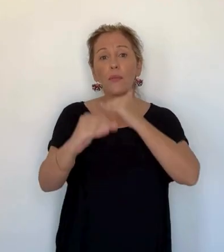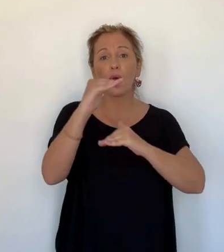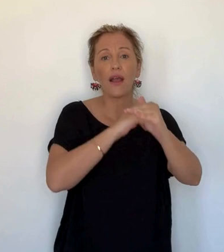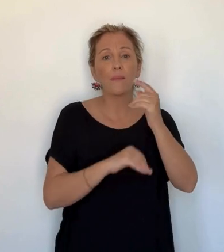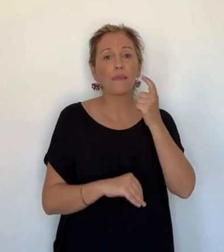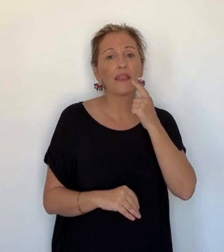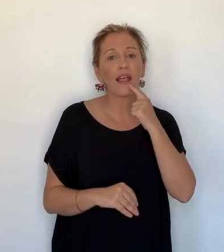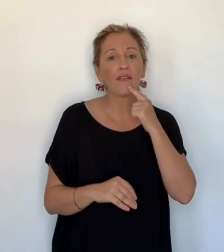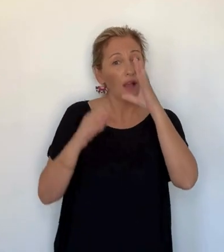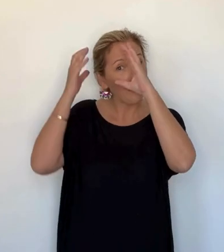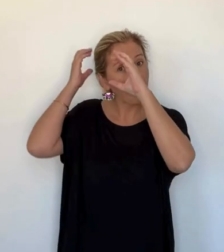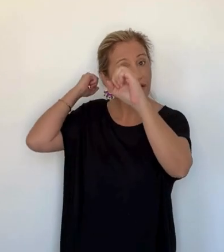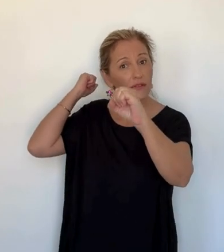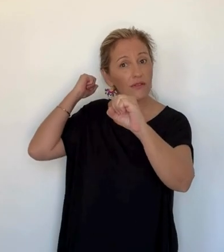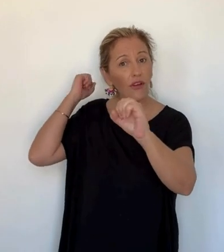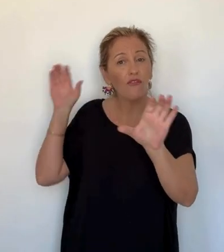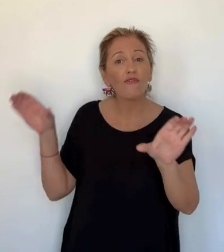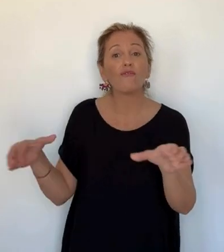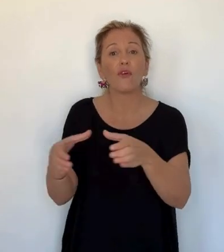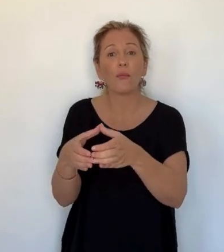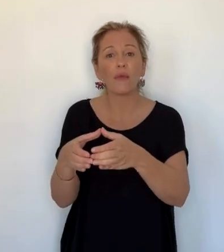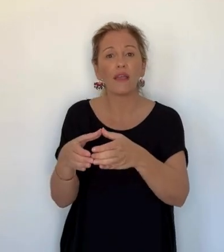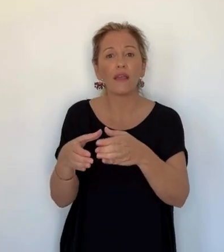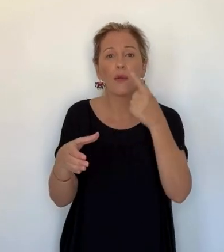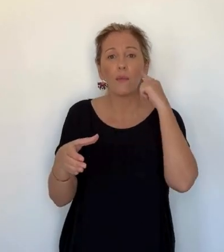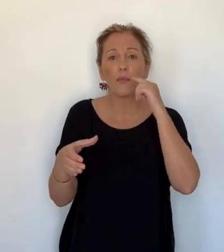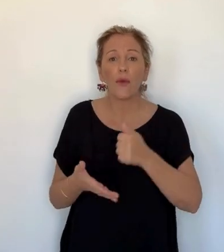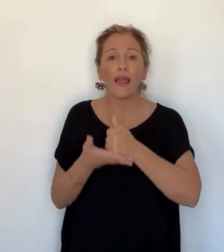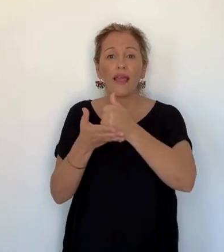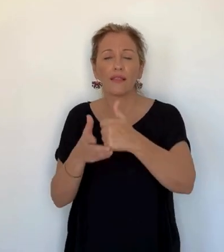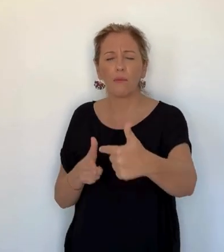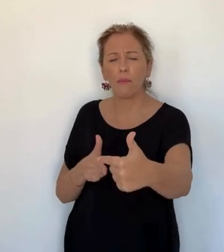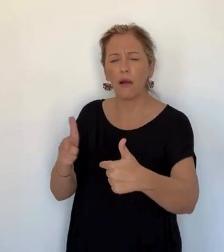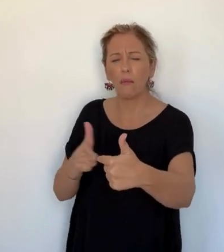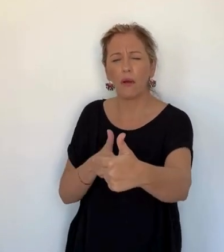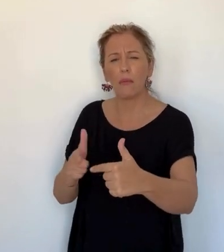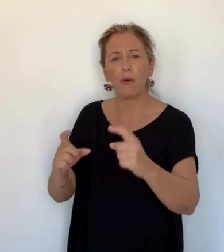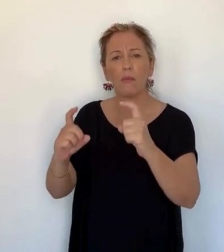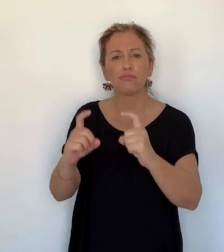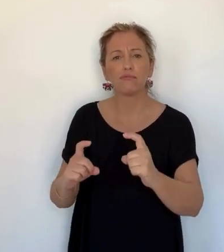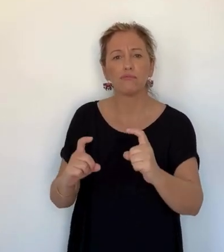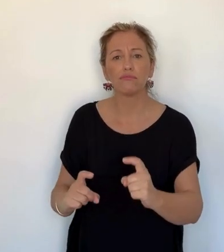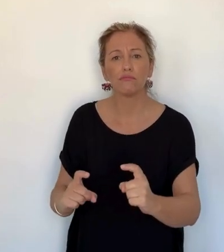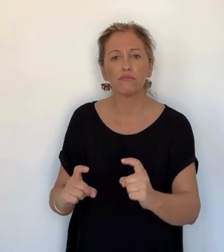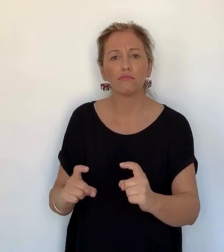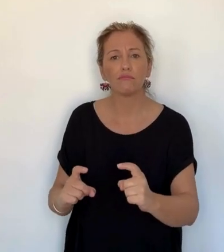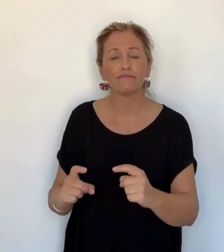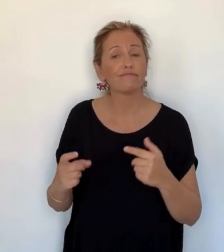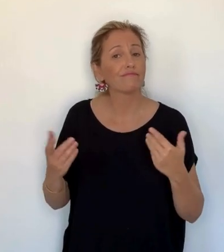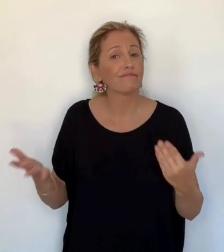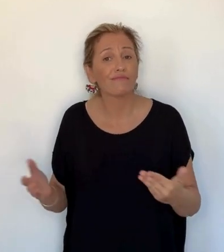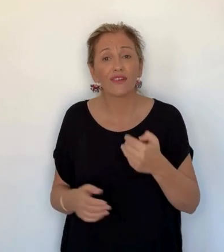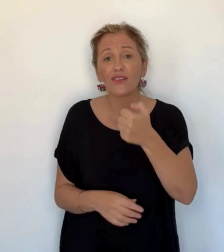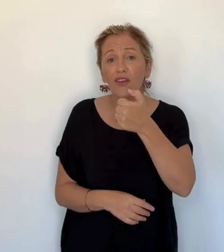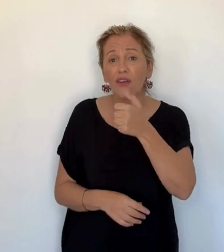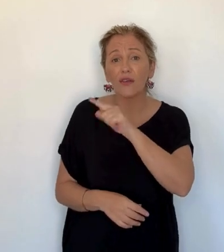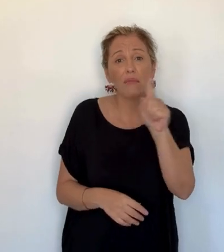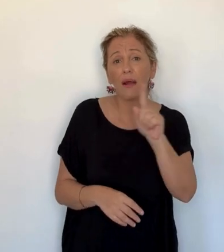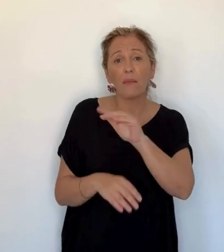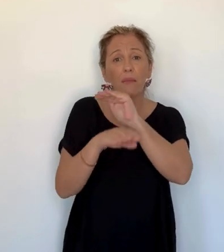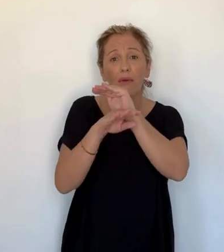prévention et des cours d'empathie. Au sein de ce programme, des élèves ambassadeurs sont aussi formés pour diminuer les